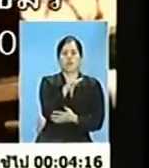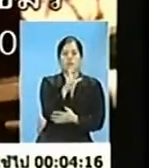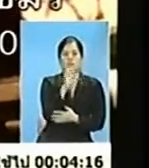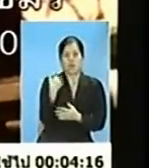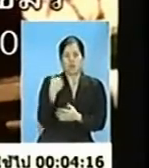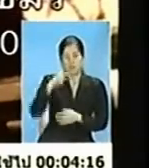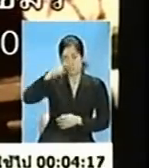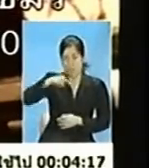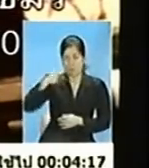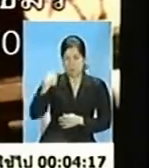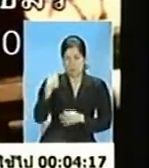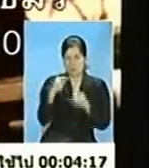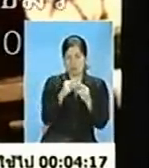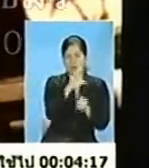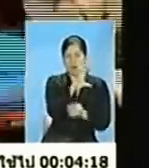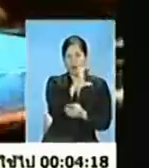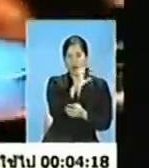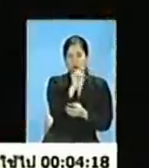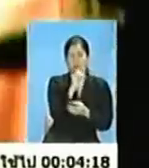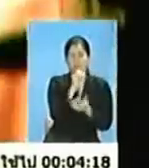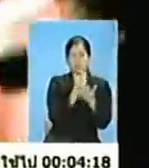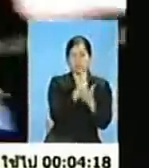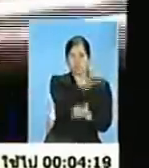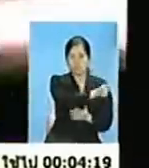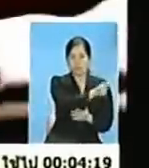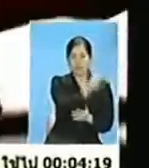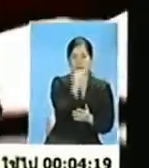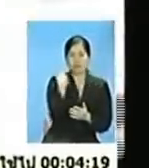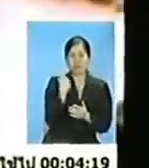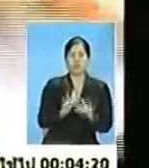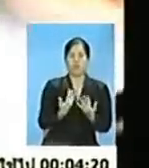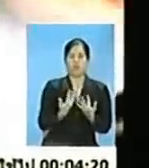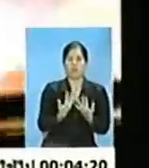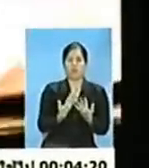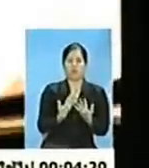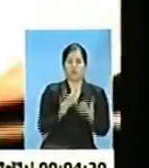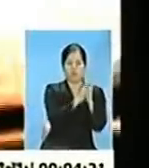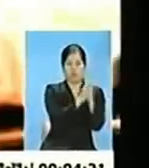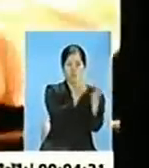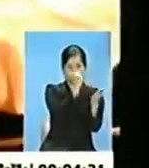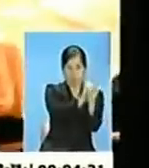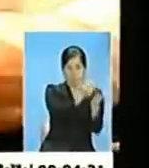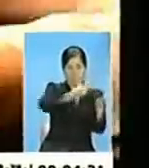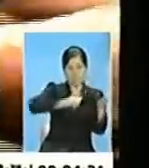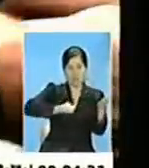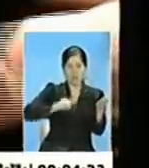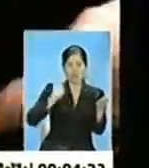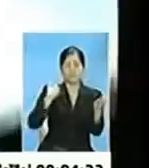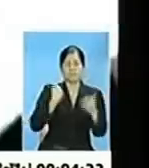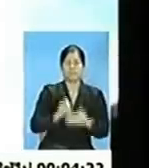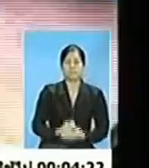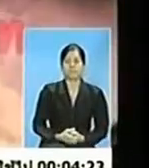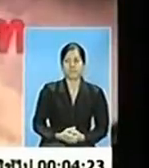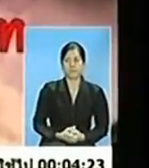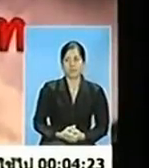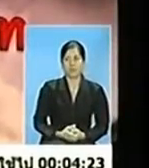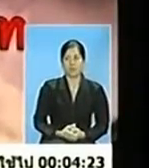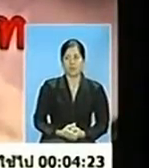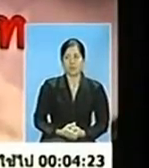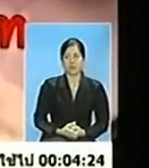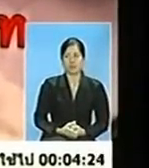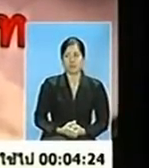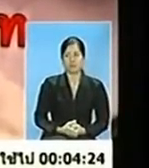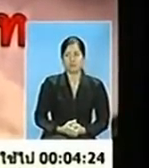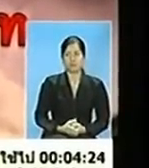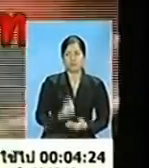ไทยได้เนี่ยกลุ่มต่างด้าวทั้งหมดนะนั่งรอ ไปยื่นช่องไหน ก็ไปยื่นช่อง6อีกเพราะว่าจ๊อบฝั่งเขม